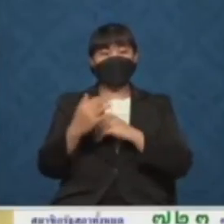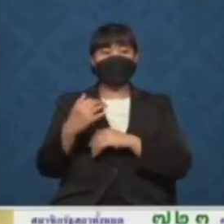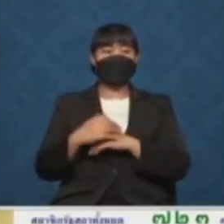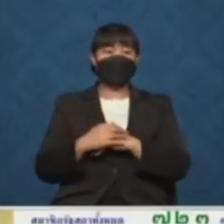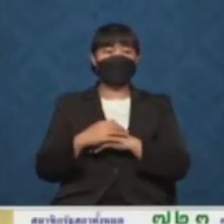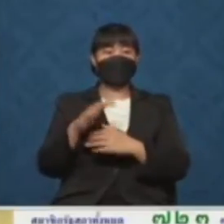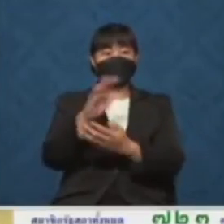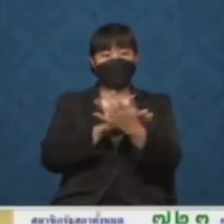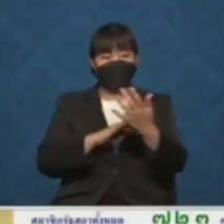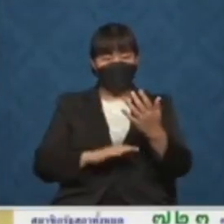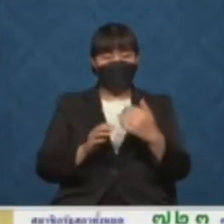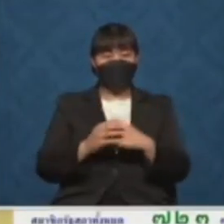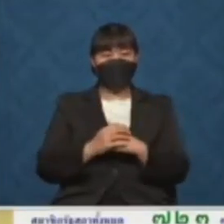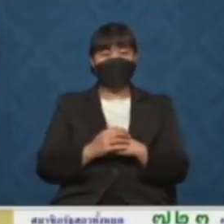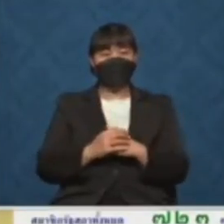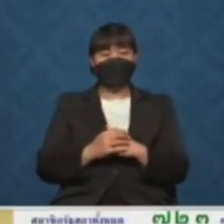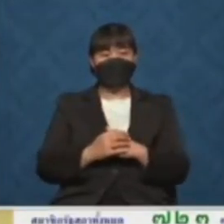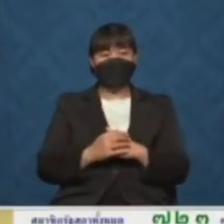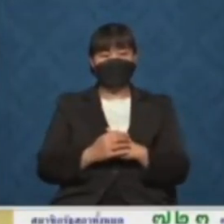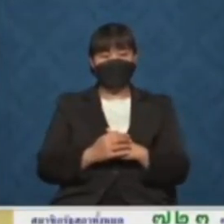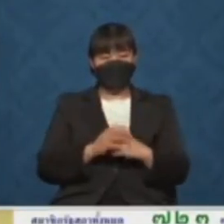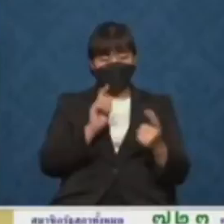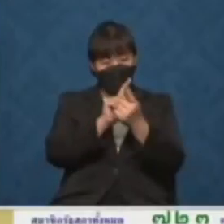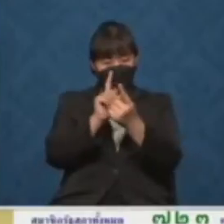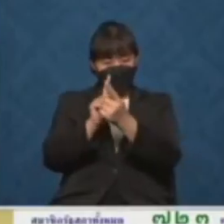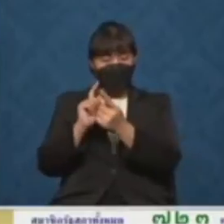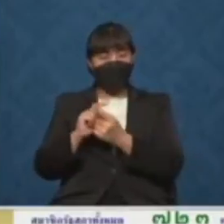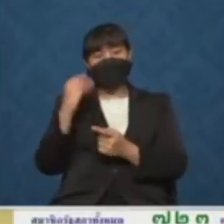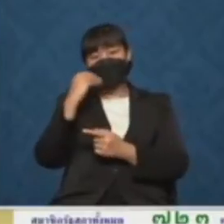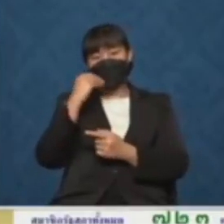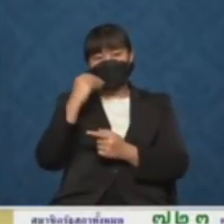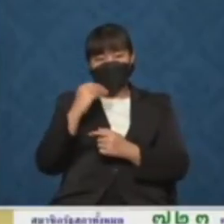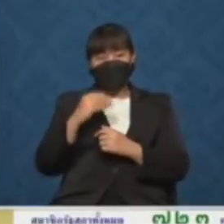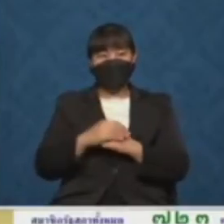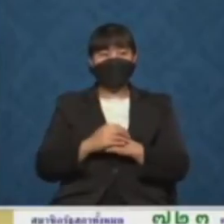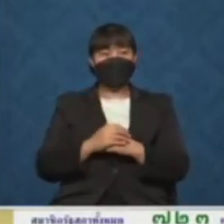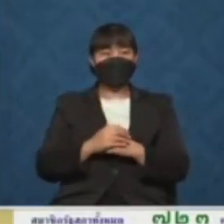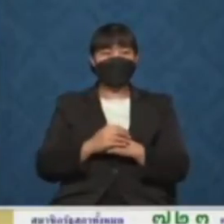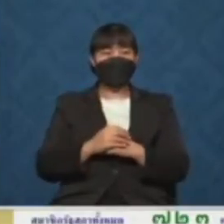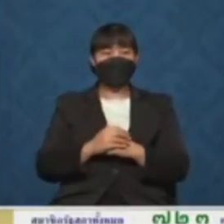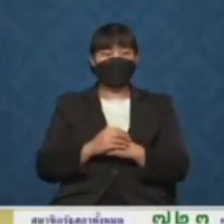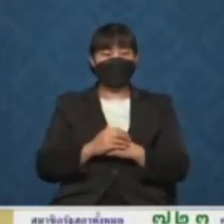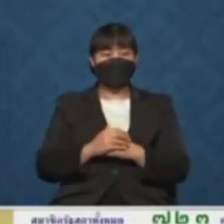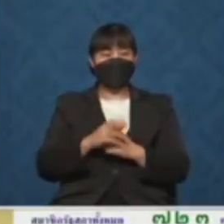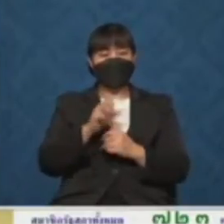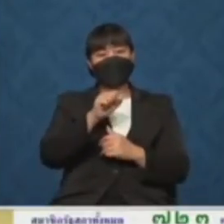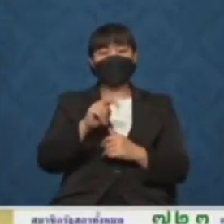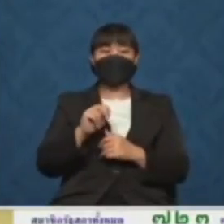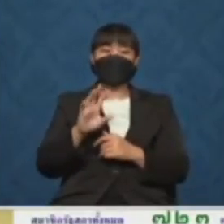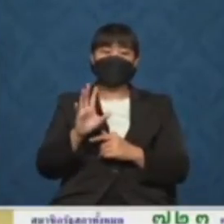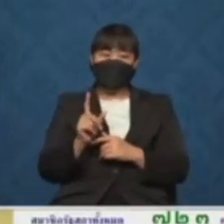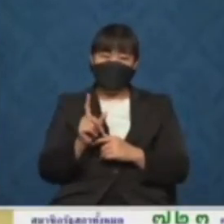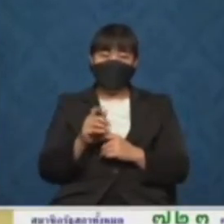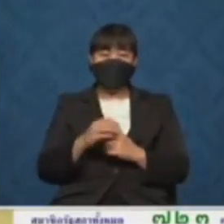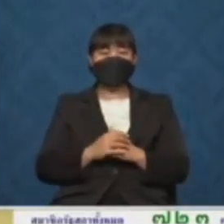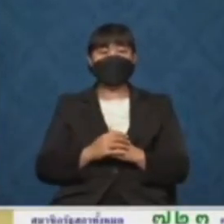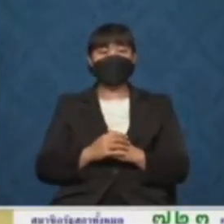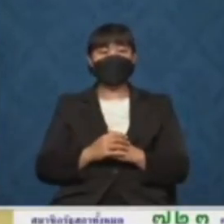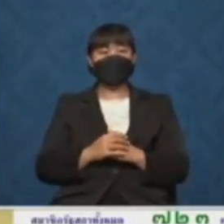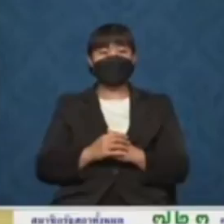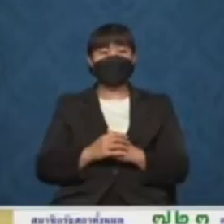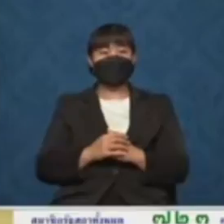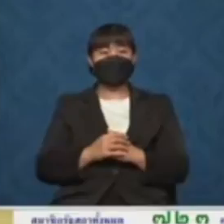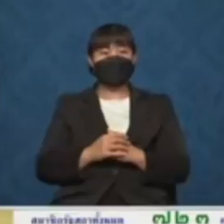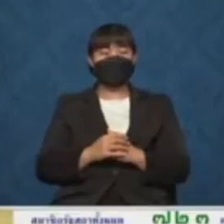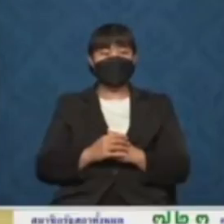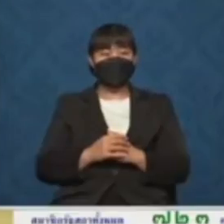็นที่คหนาคุณตา เพระวหลายคนก็เป็สมาชิก สภาปัติรปแผงชาติบางท่ก็เป็นสมาชิกภา